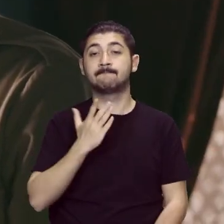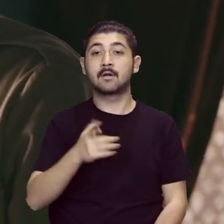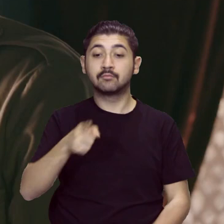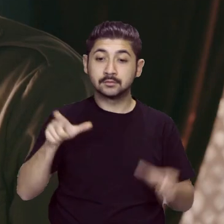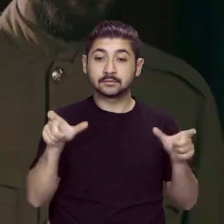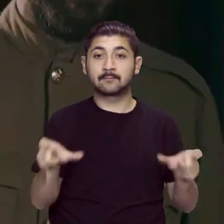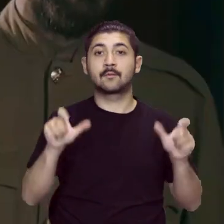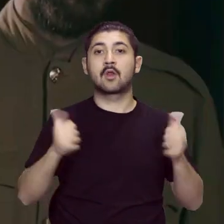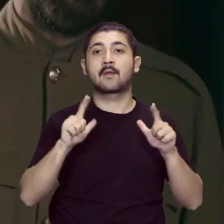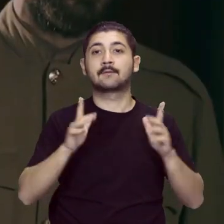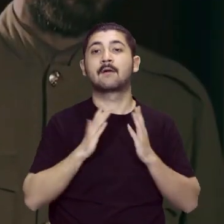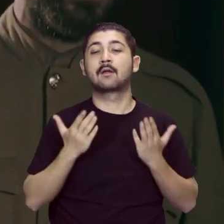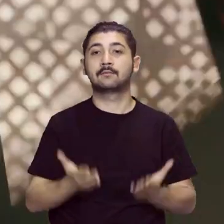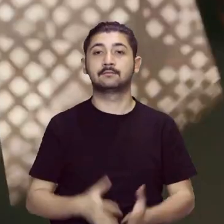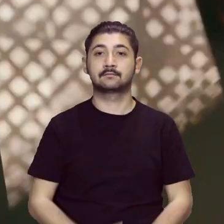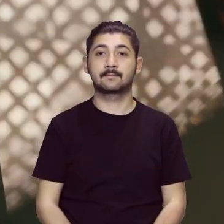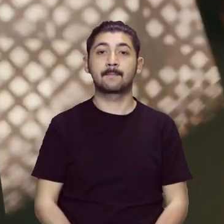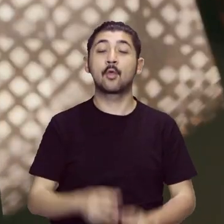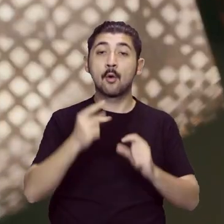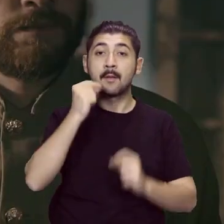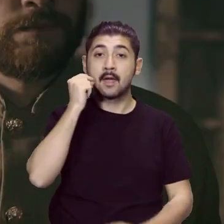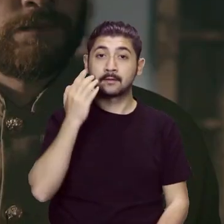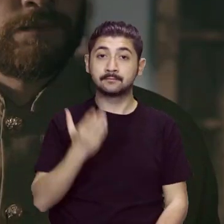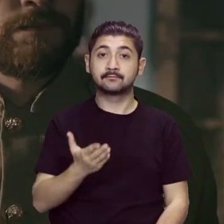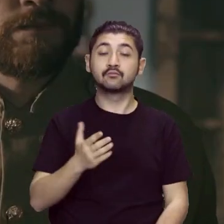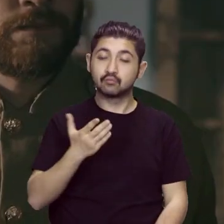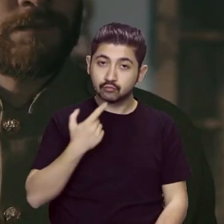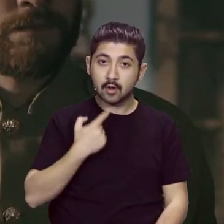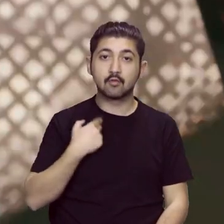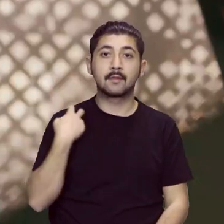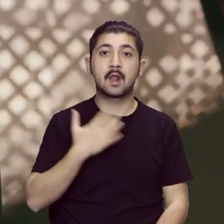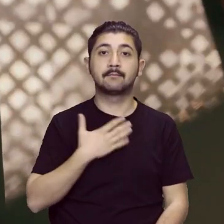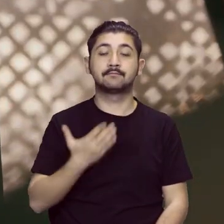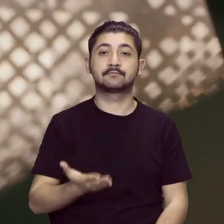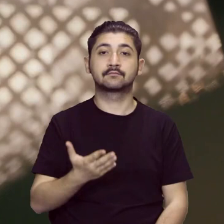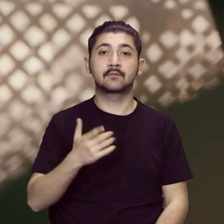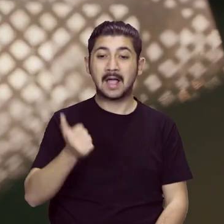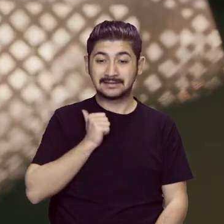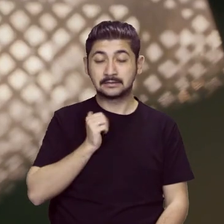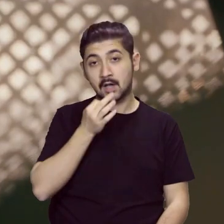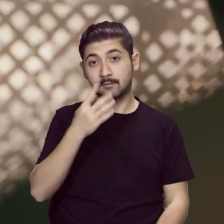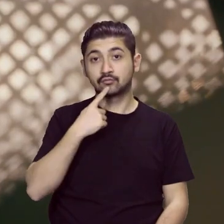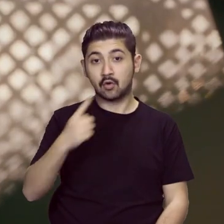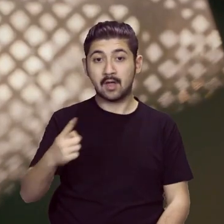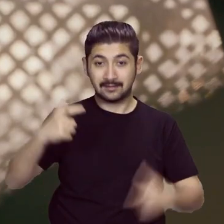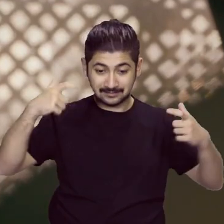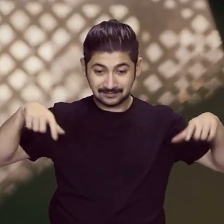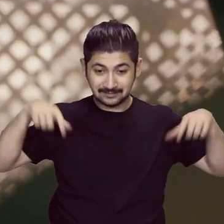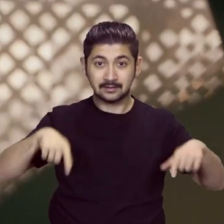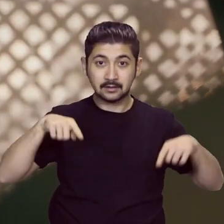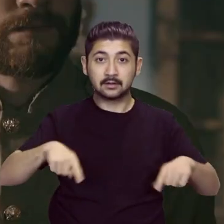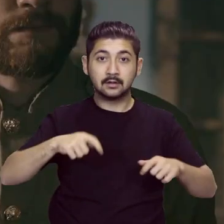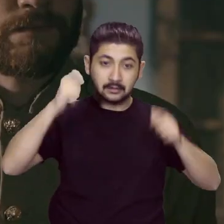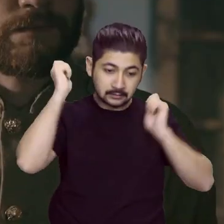Burayı savunacağız. Ömer Bey. Buyur kumandanım. Mücahitlerine söyle, tesisin etrafını